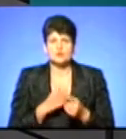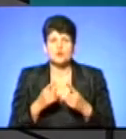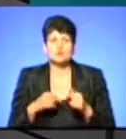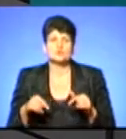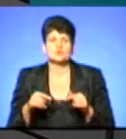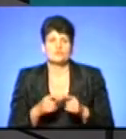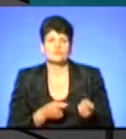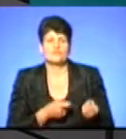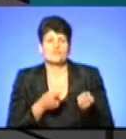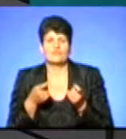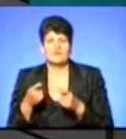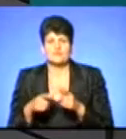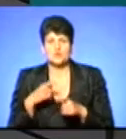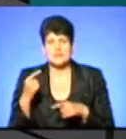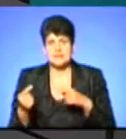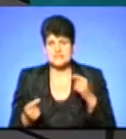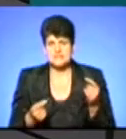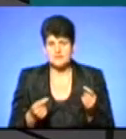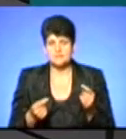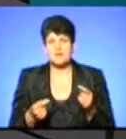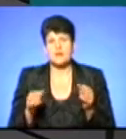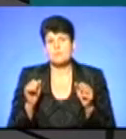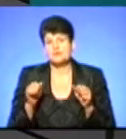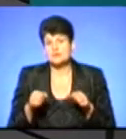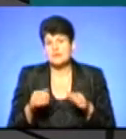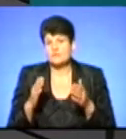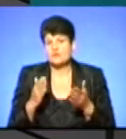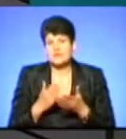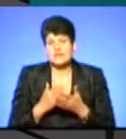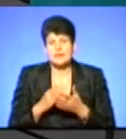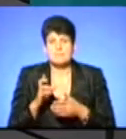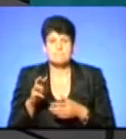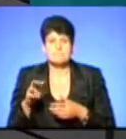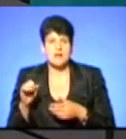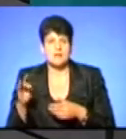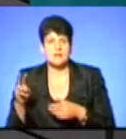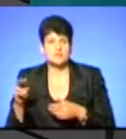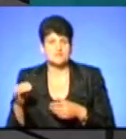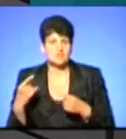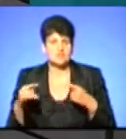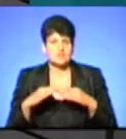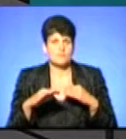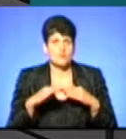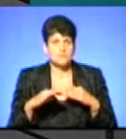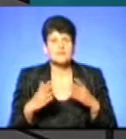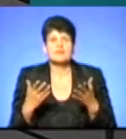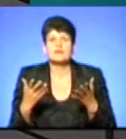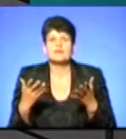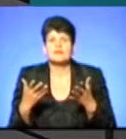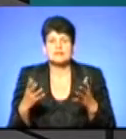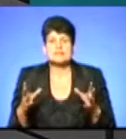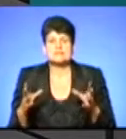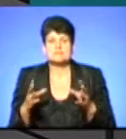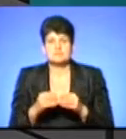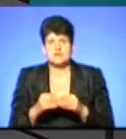організованого вивозу листя? Так, можливо, є так чи на Малашівське сміттєзвалище, чи інші полігони, де потім